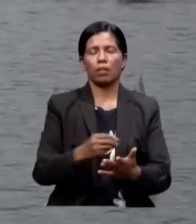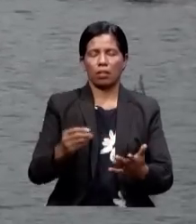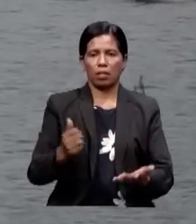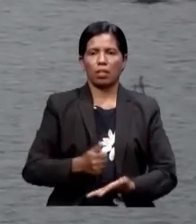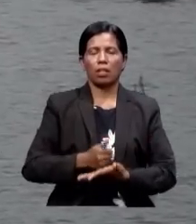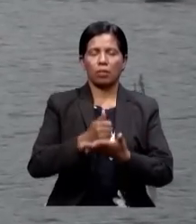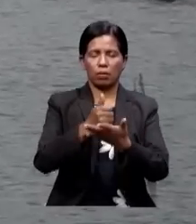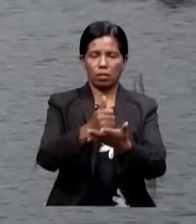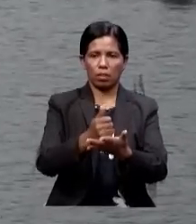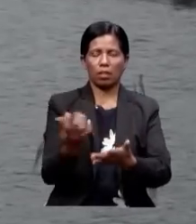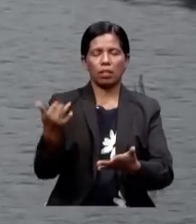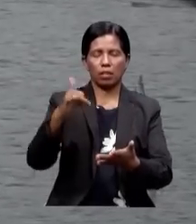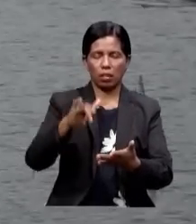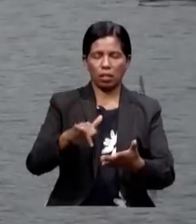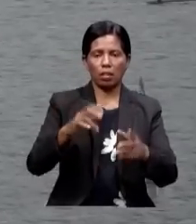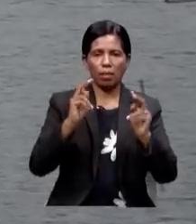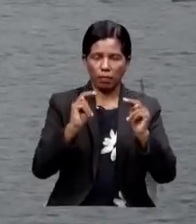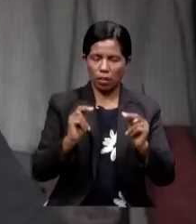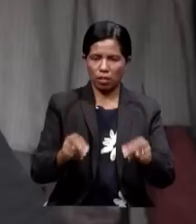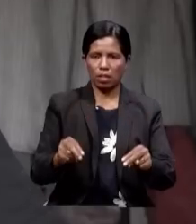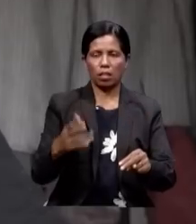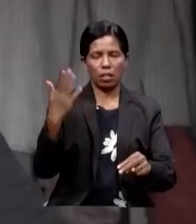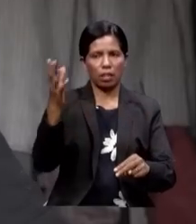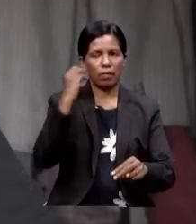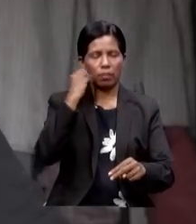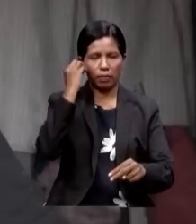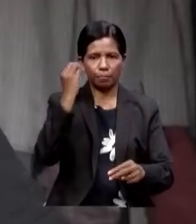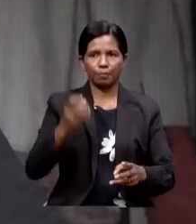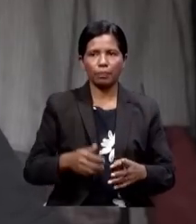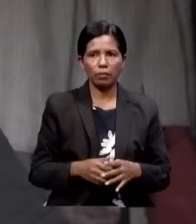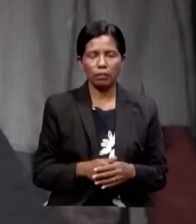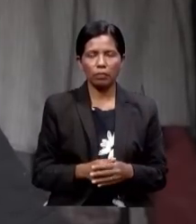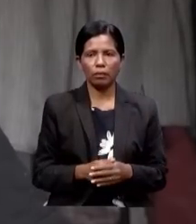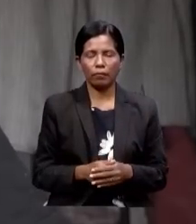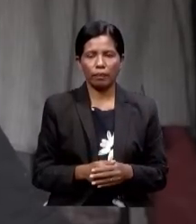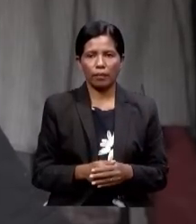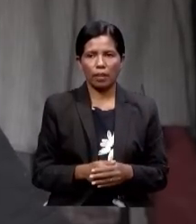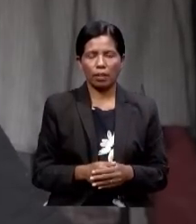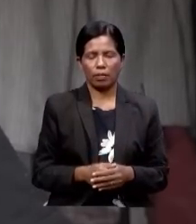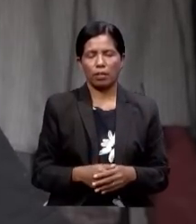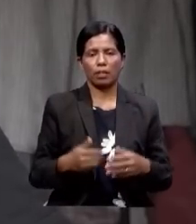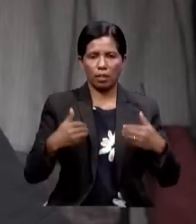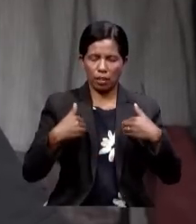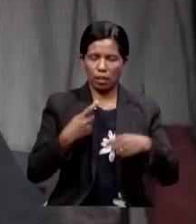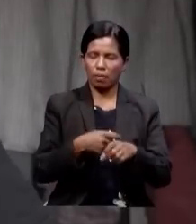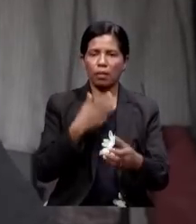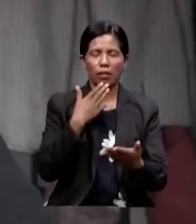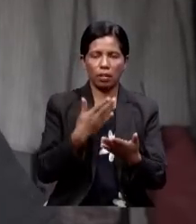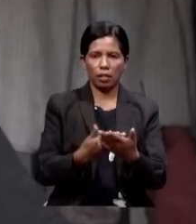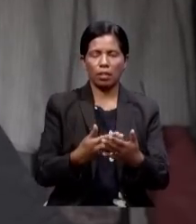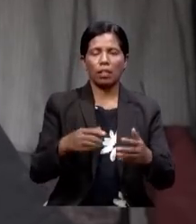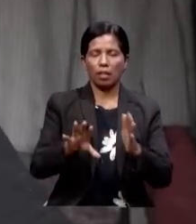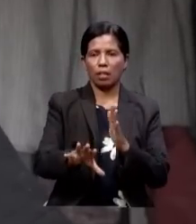bela responde sira ne necessidade umalaranian munu basorte diak inang ne sehetang